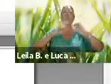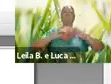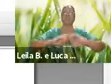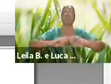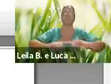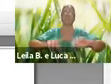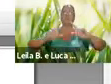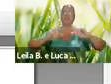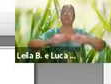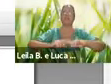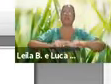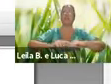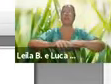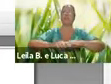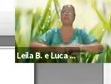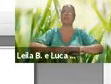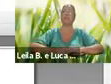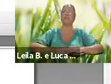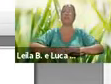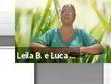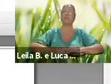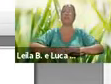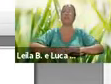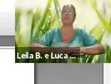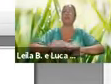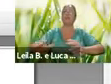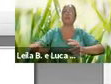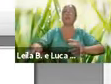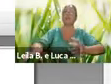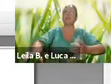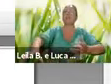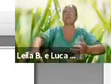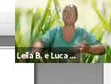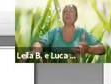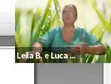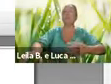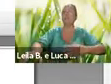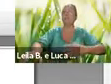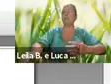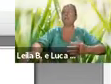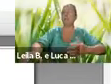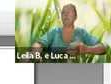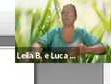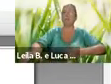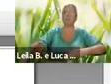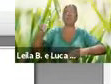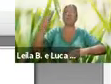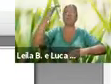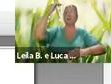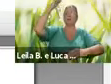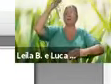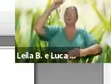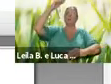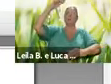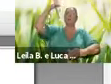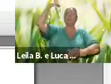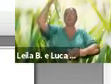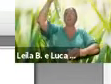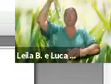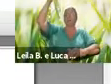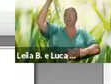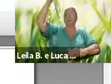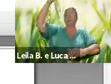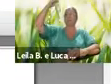ha smorzato l'elevato tono vibratorio in cui respira abitualmente. Lui sta in un piano